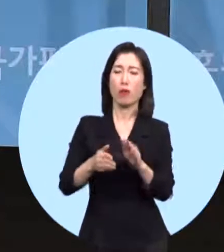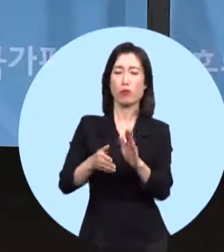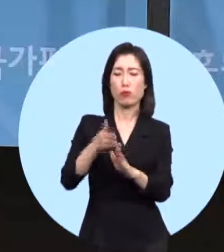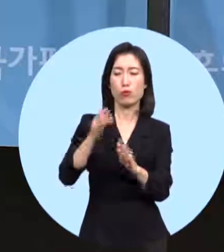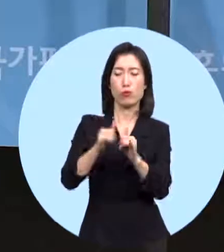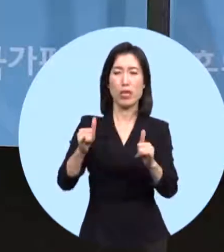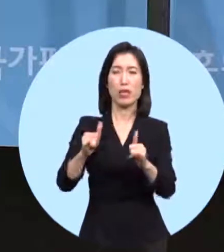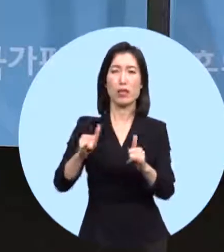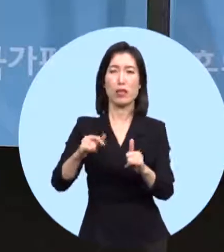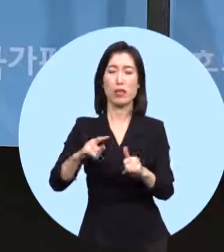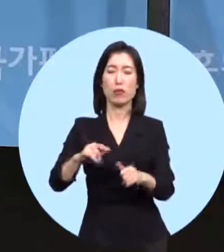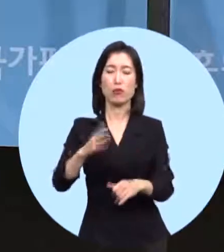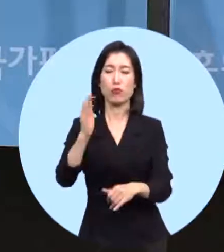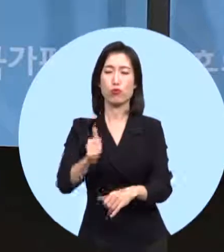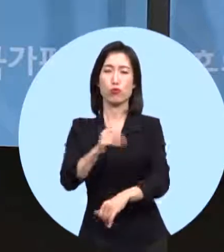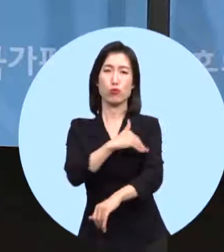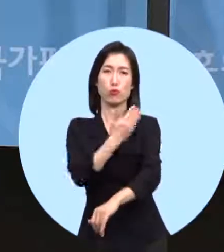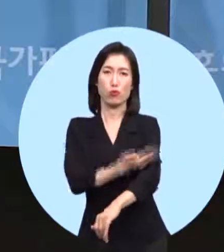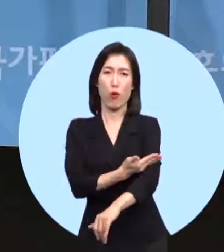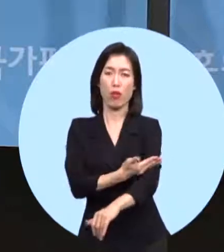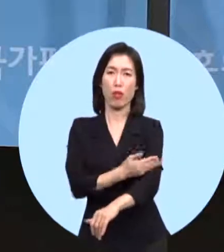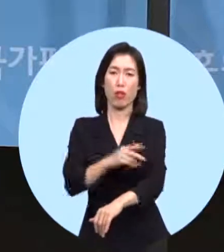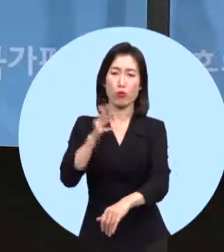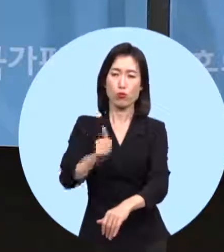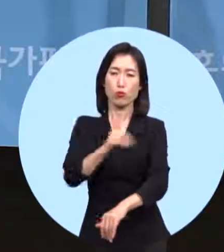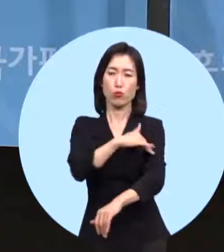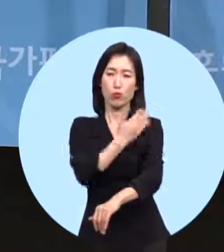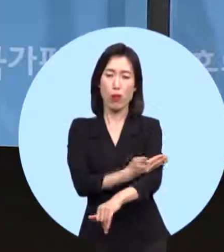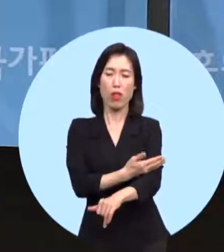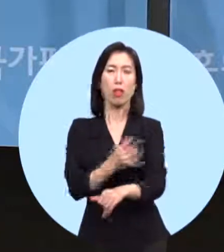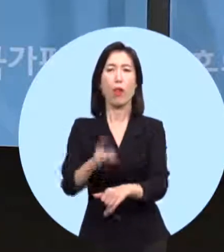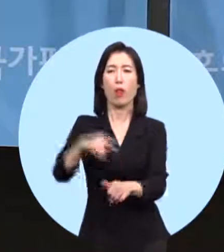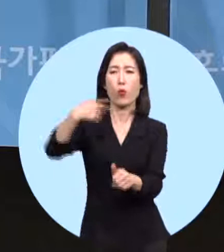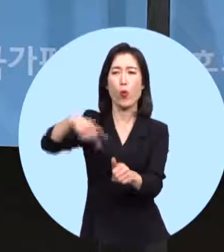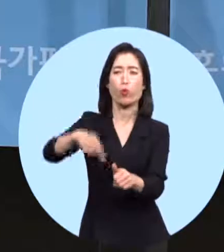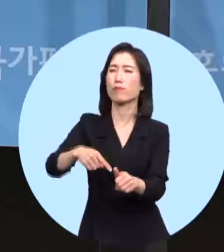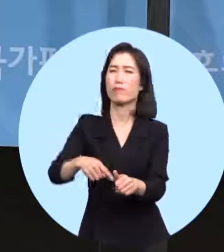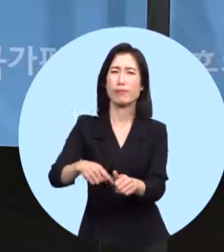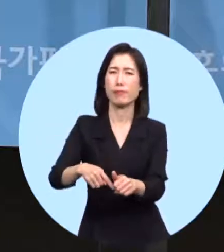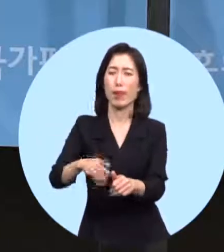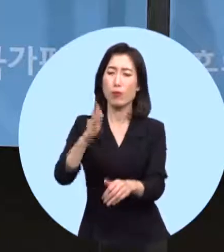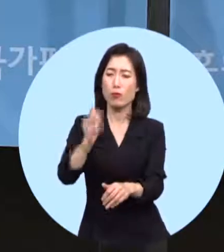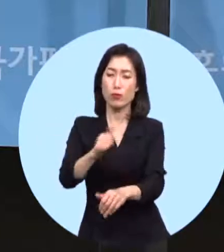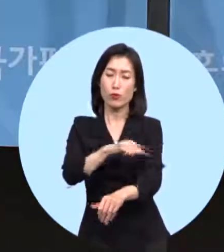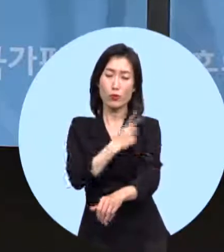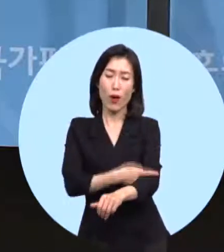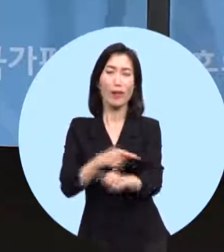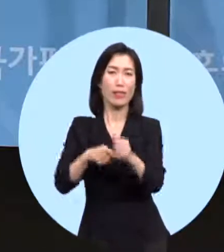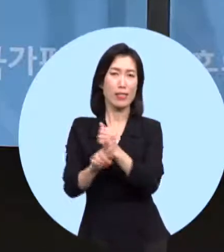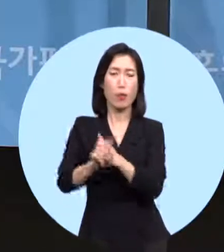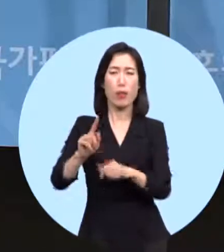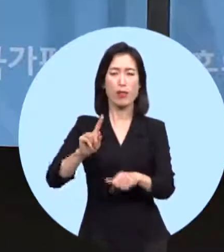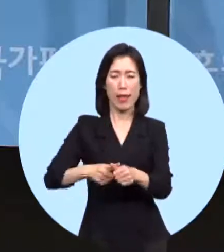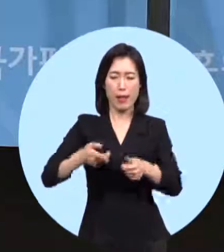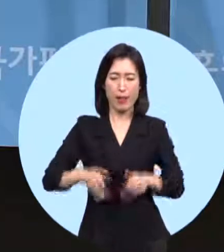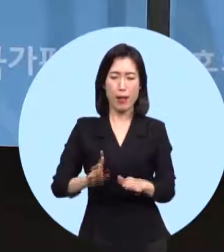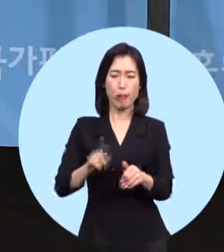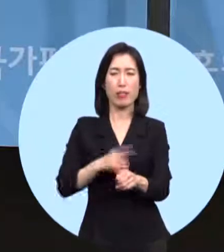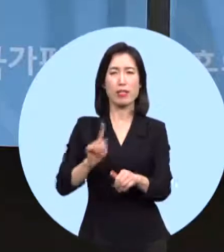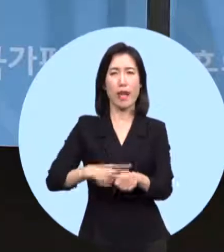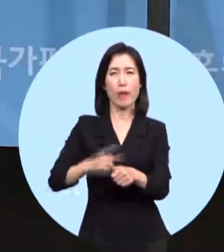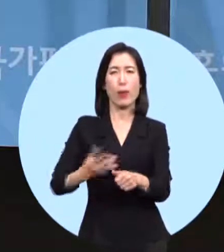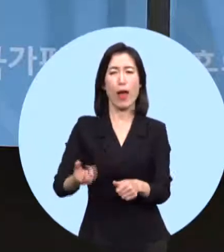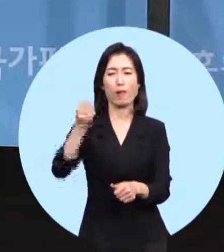있는 건데 갖고 있는 것들을 자꾸 교육시키려고 하는 것이 아닐까. 교육이라는 것이 갖고 있으면은